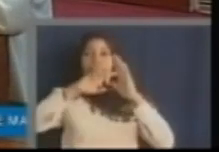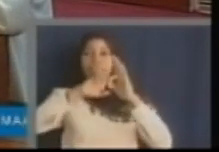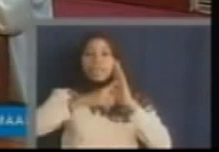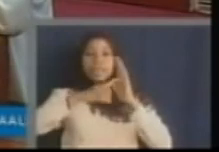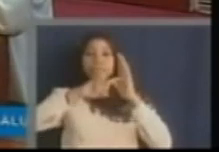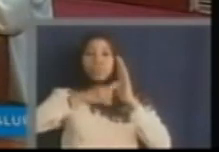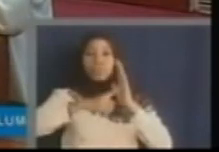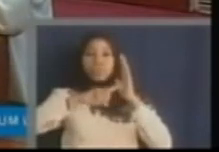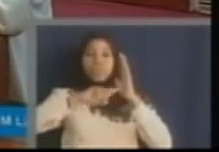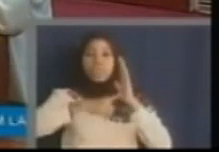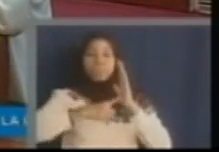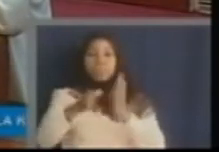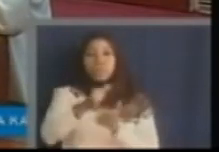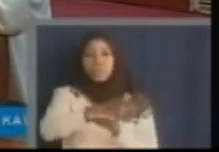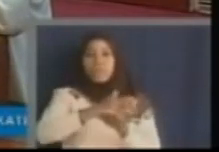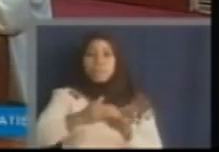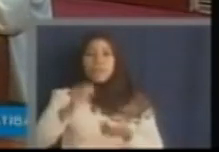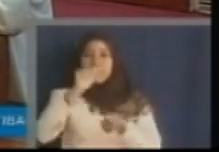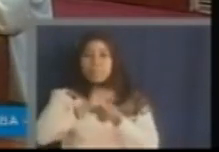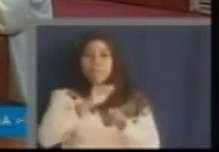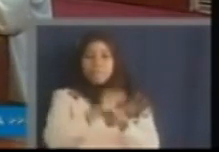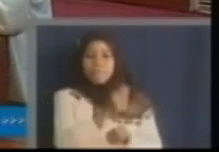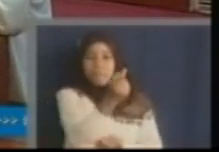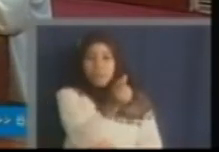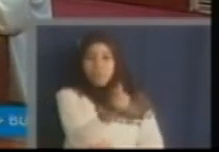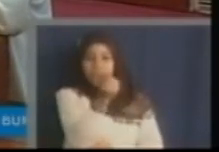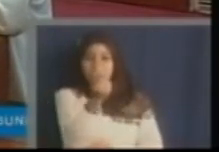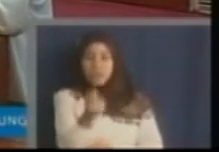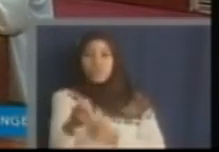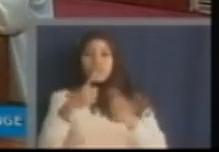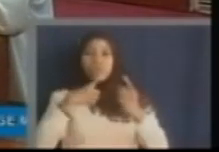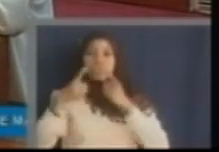Kuna baadhi ya mambo madogo madogo tu ambayo yamesemwa na ambayo hakuungwa mkono,